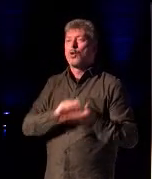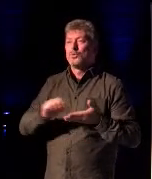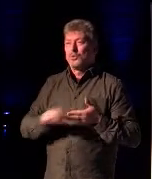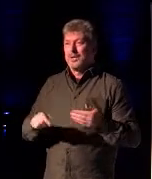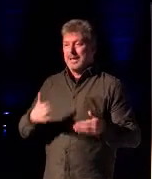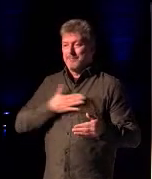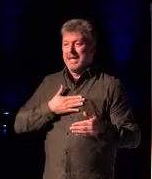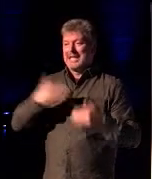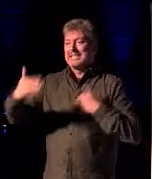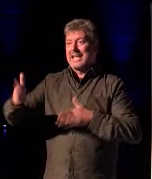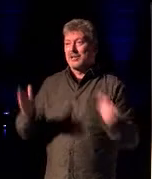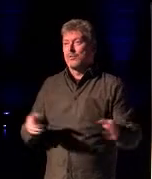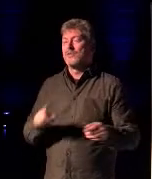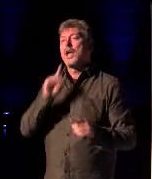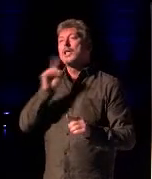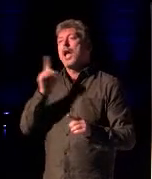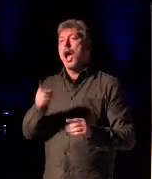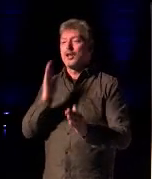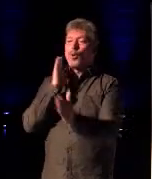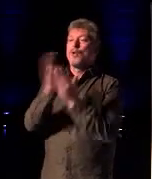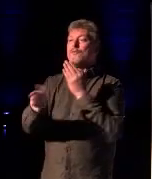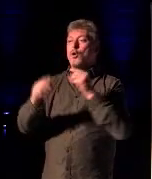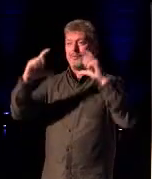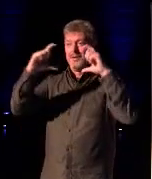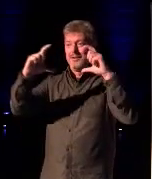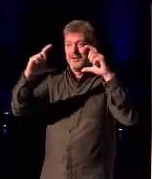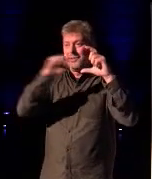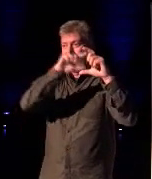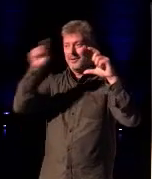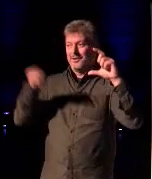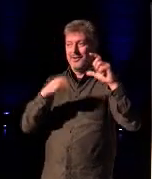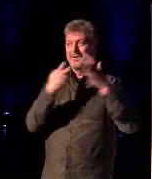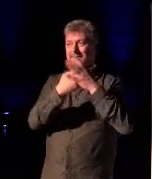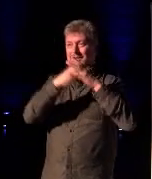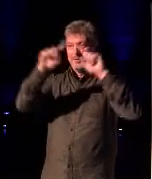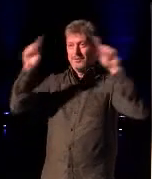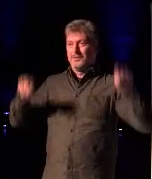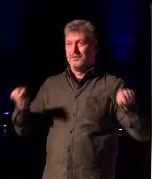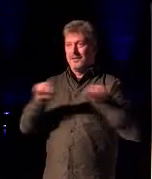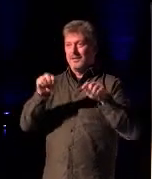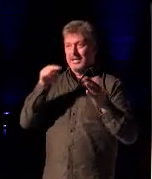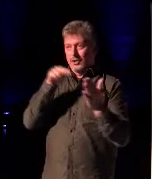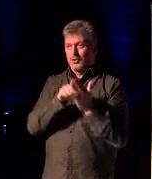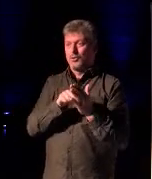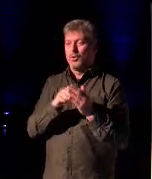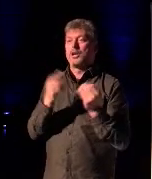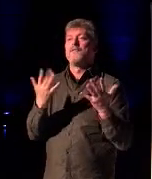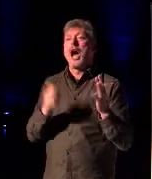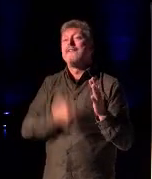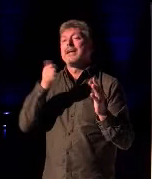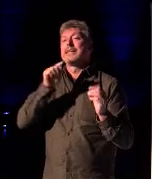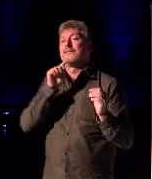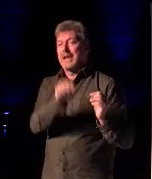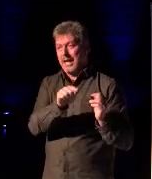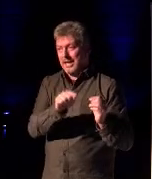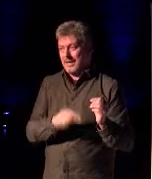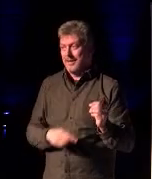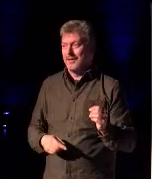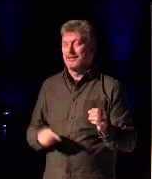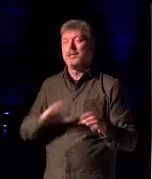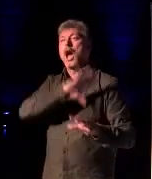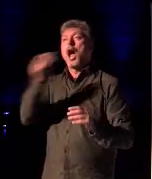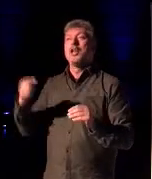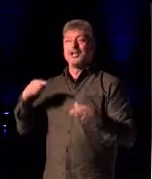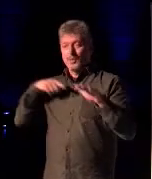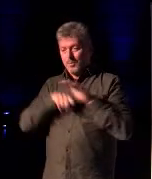vi da daglig går forbi Frostar ute inn til tjenestekontoret, hvor det står hva viktig for deg som, til alle som